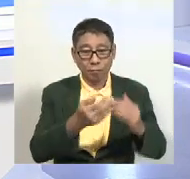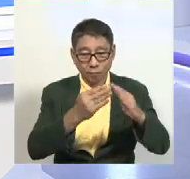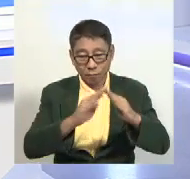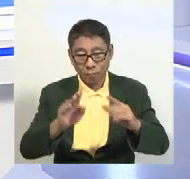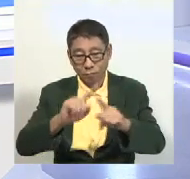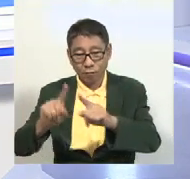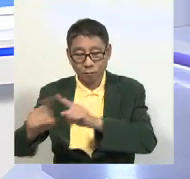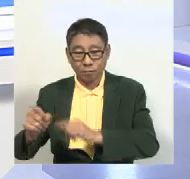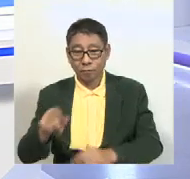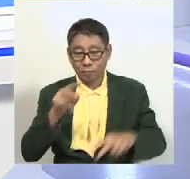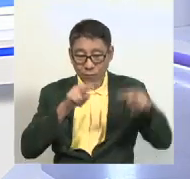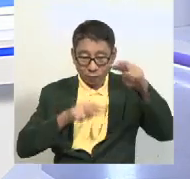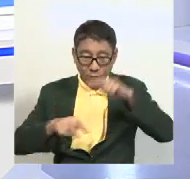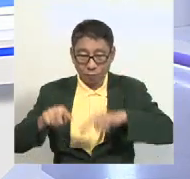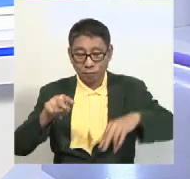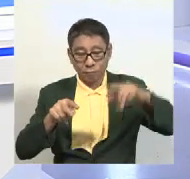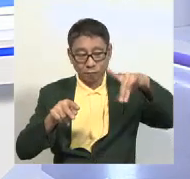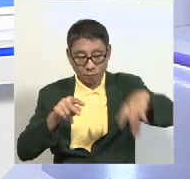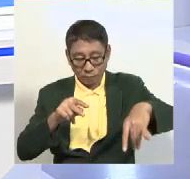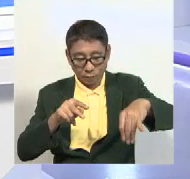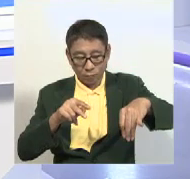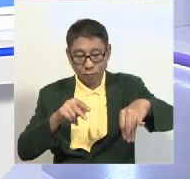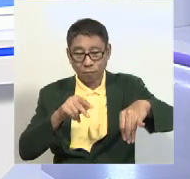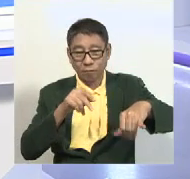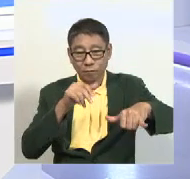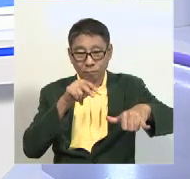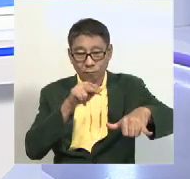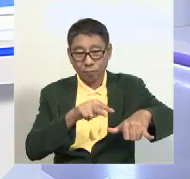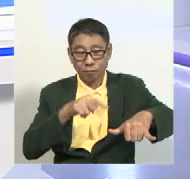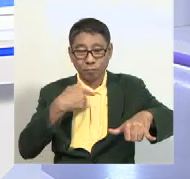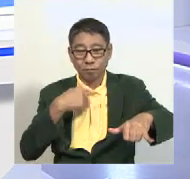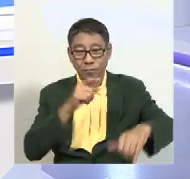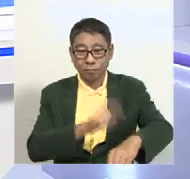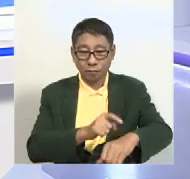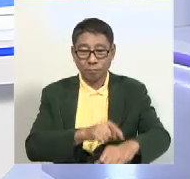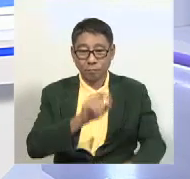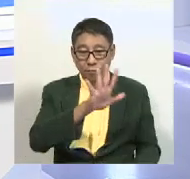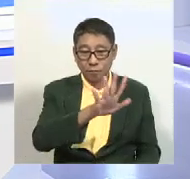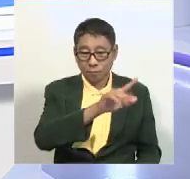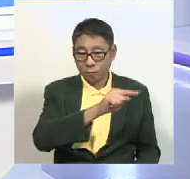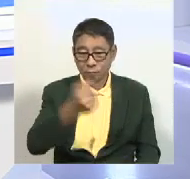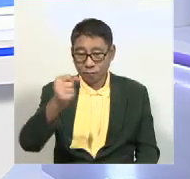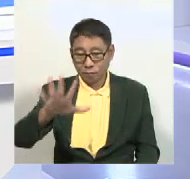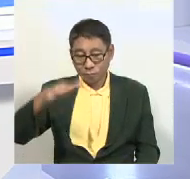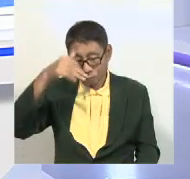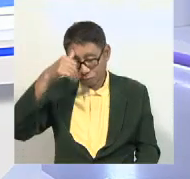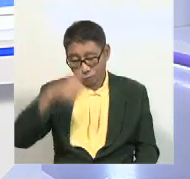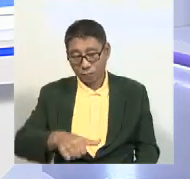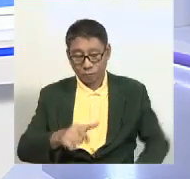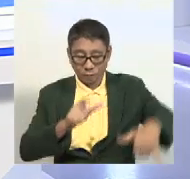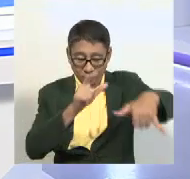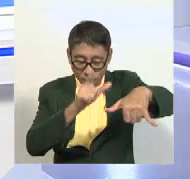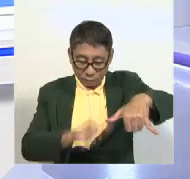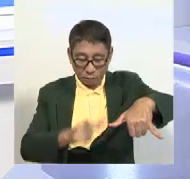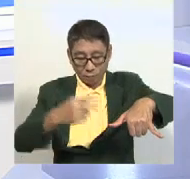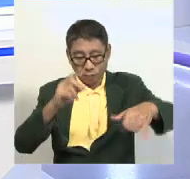การต่างๆสามารถที่จะสังเกตได้เพราะว่าระยะการฟักตัวของโรคเนี่ยจะอยู่ที่ประมาณ 5-15 วันส่วนอาการของโรค